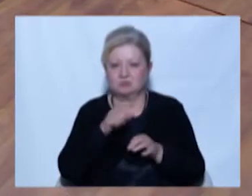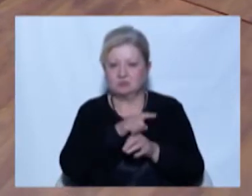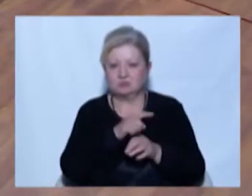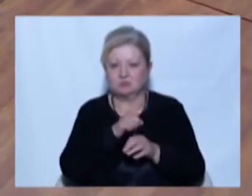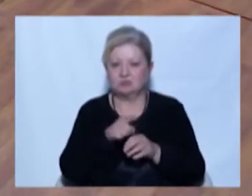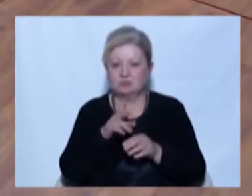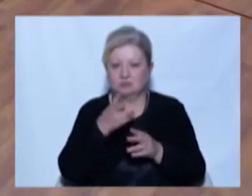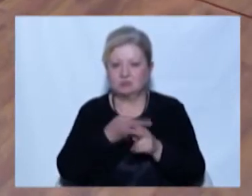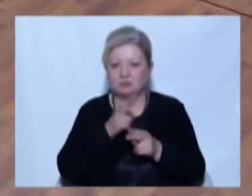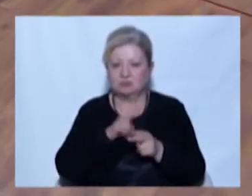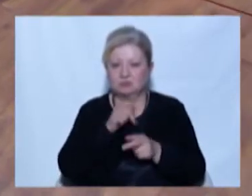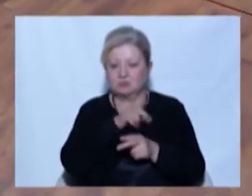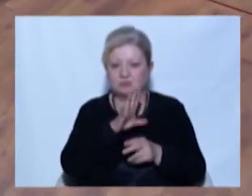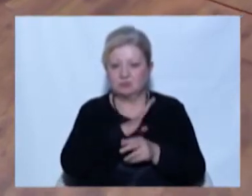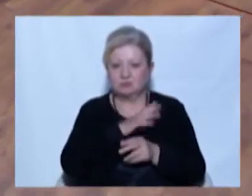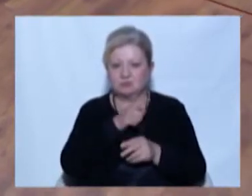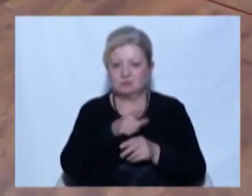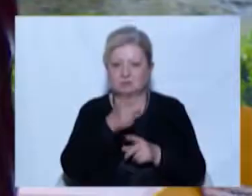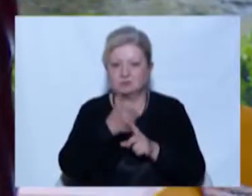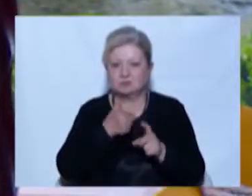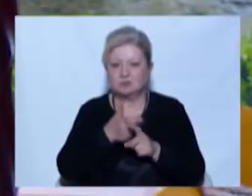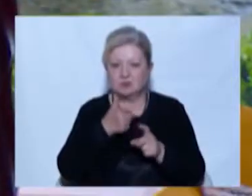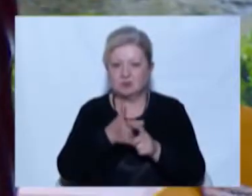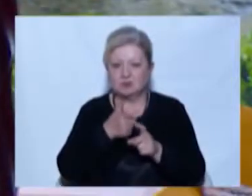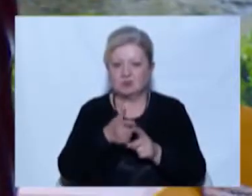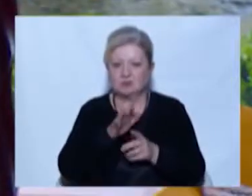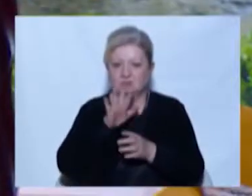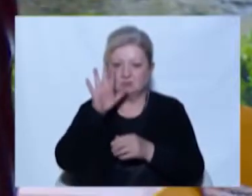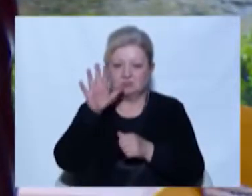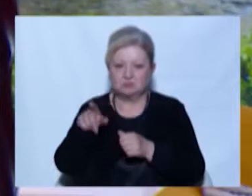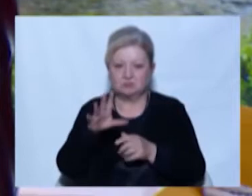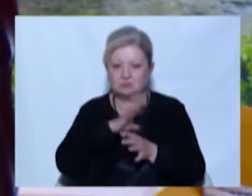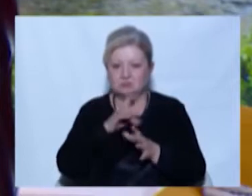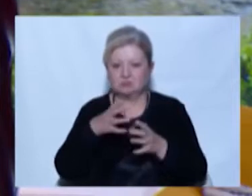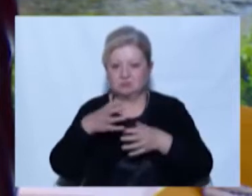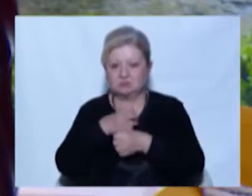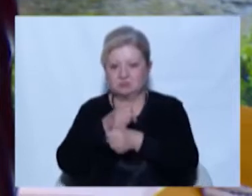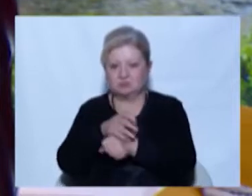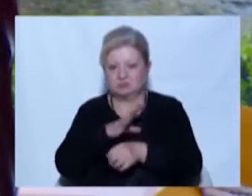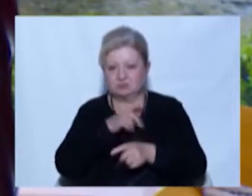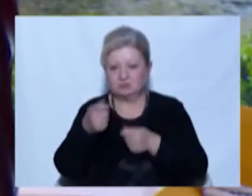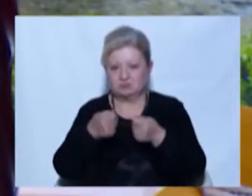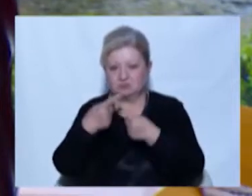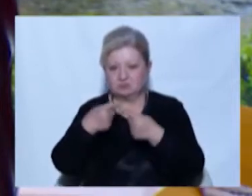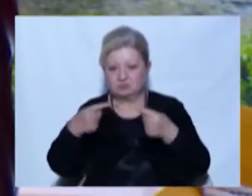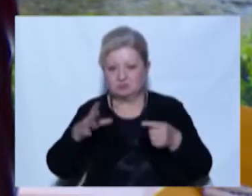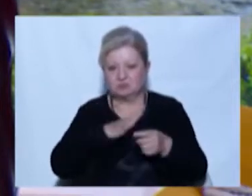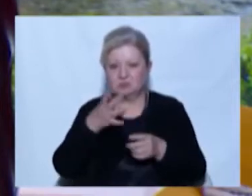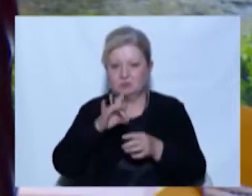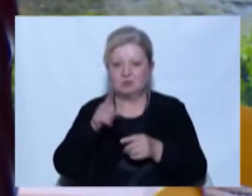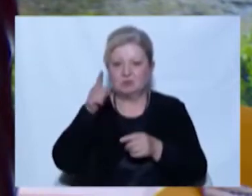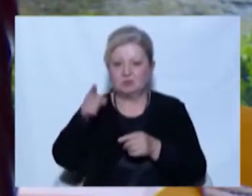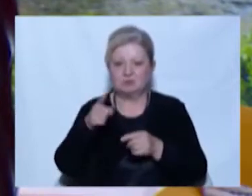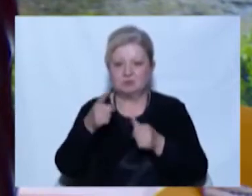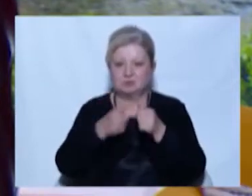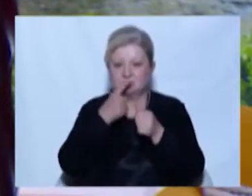რომ სტალინის გავლენის ზრდა პრინციპში თავისუფლების ხარისხის შემცირებას უფრო ნიშნავდა. Მაგრამ ევროპის ქვეყნებში მისი